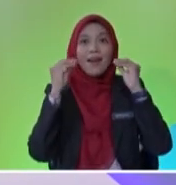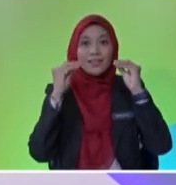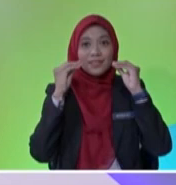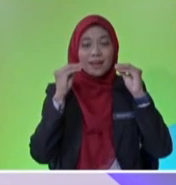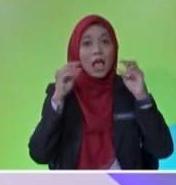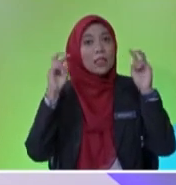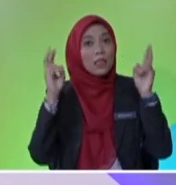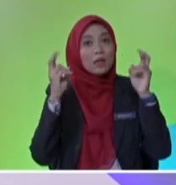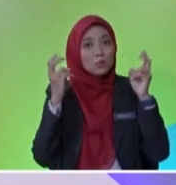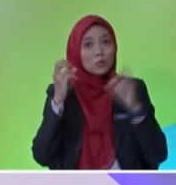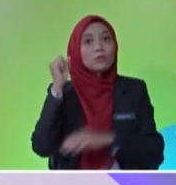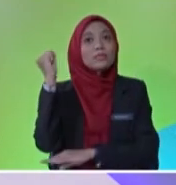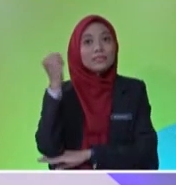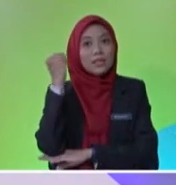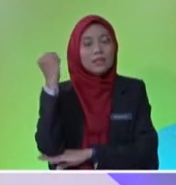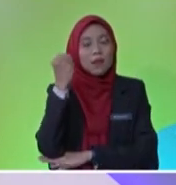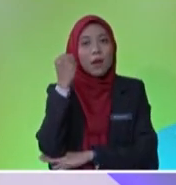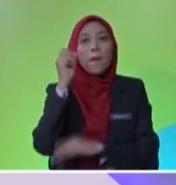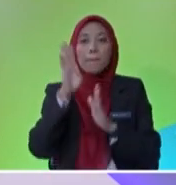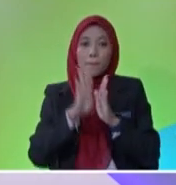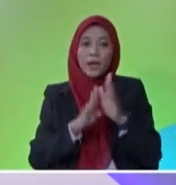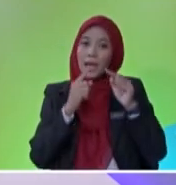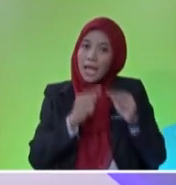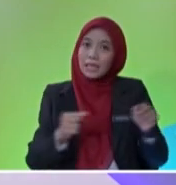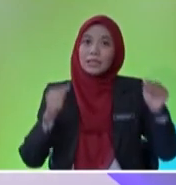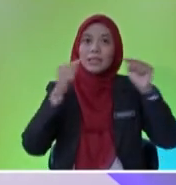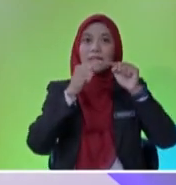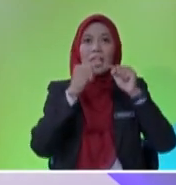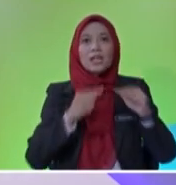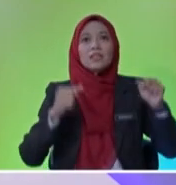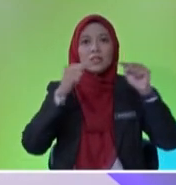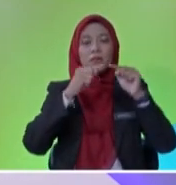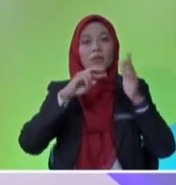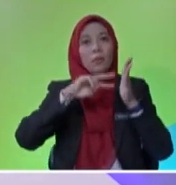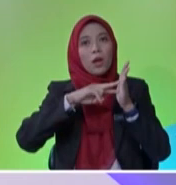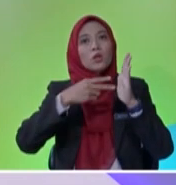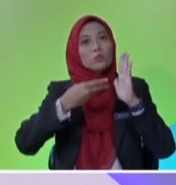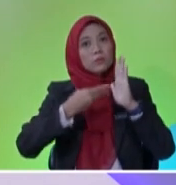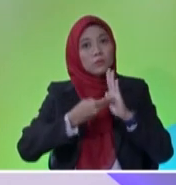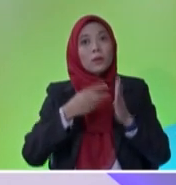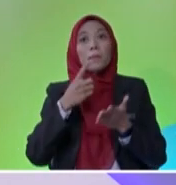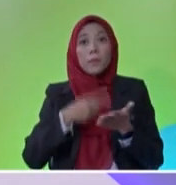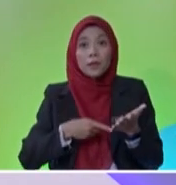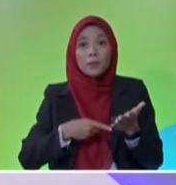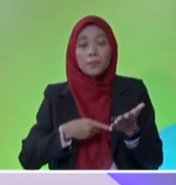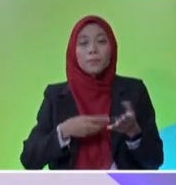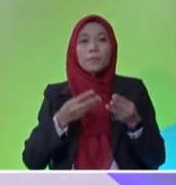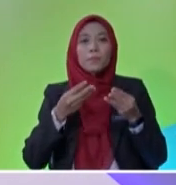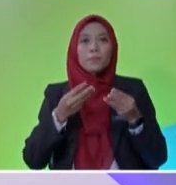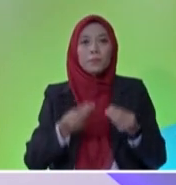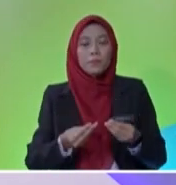sentiasa berhati-hati sentiasa berhati-hati dimuat berwaspada Oke memberi